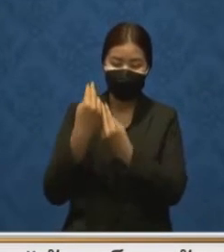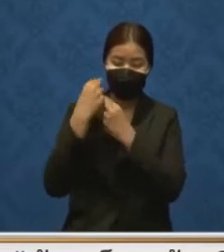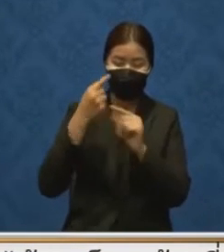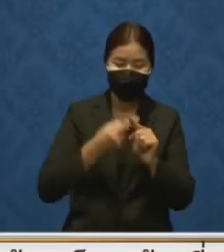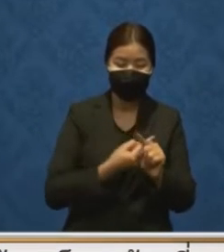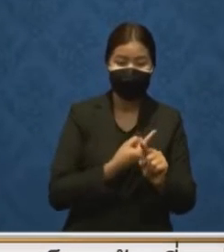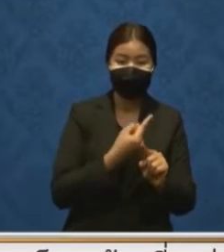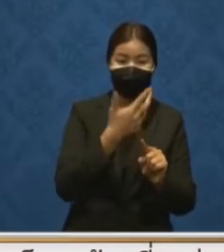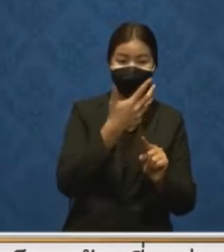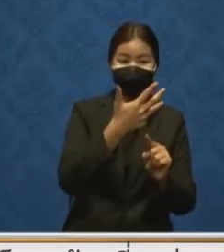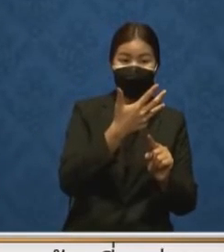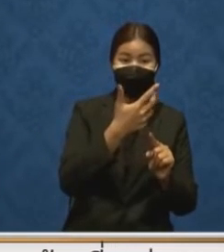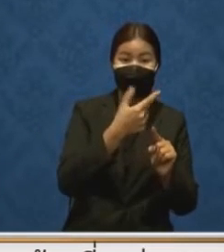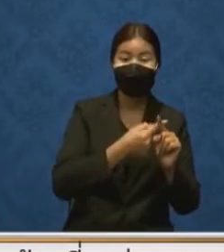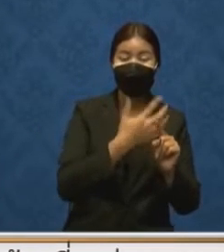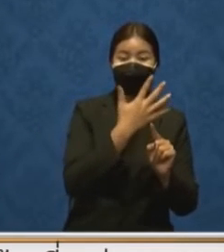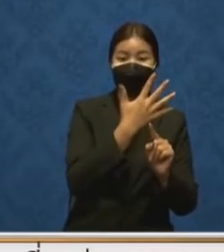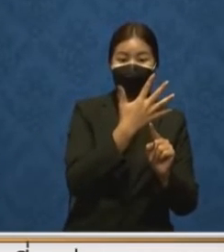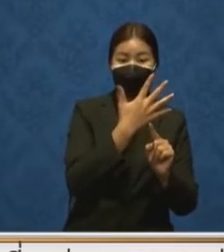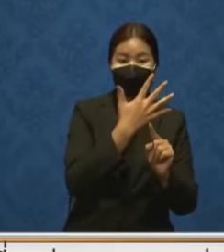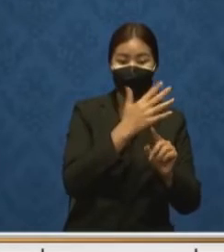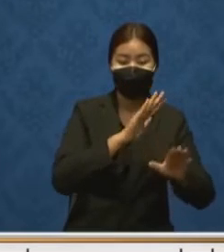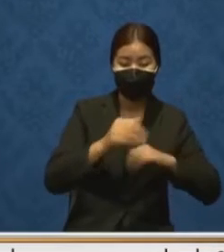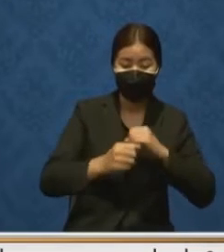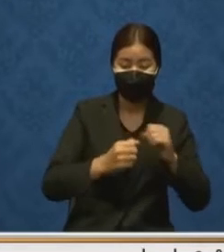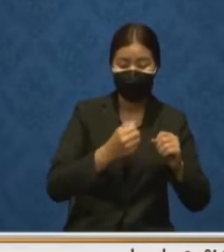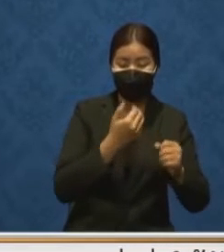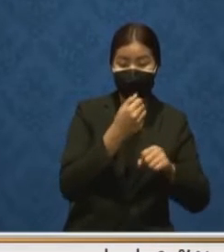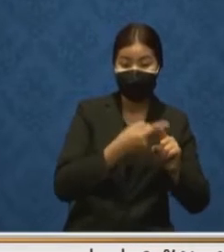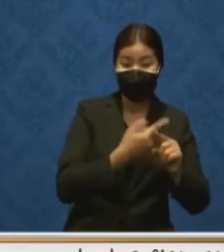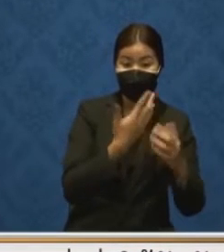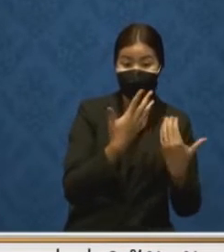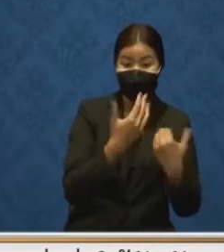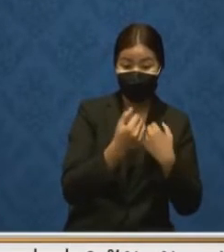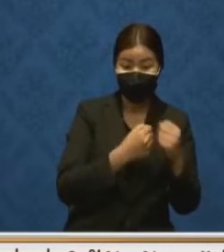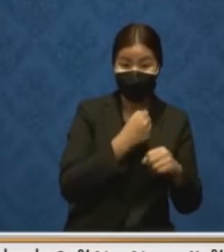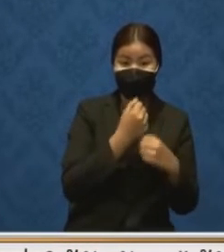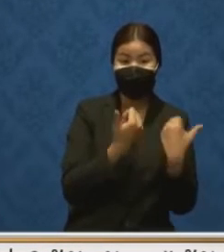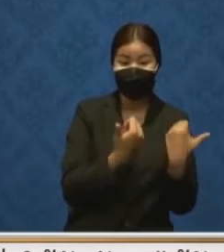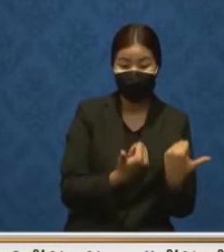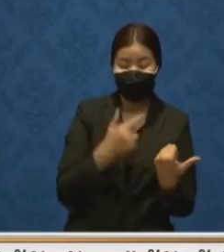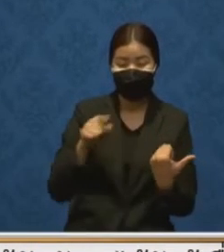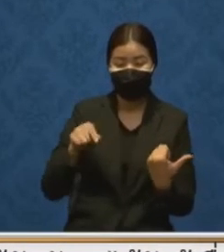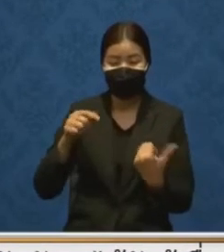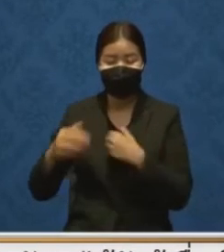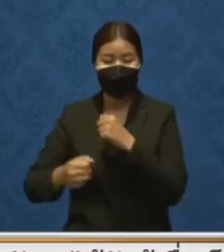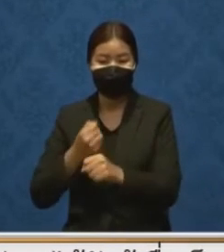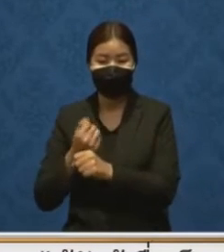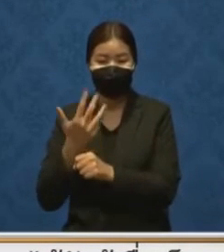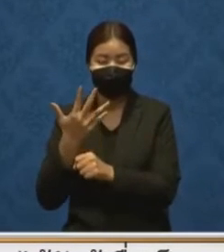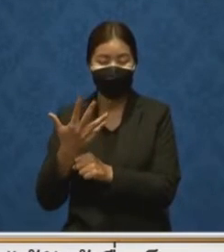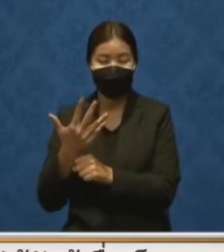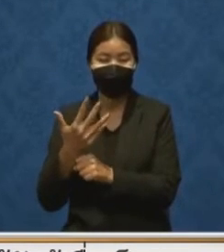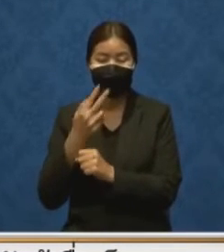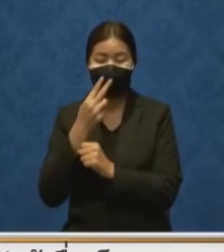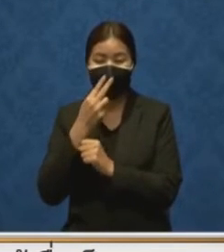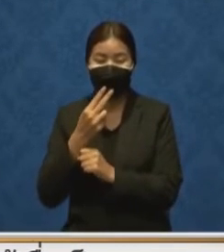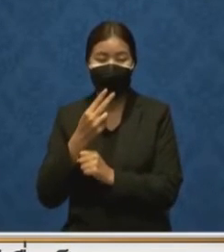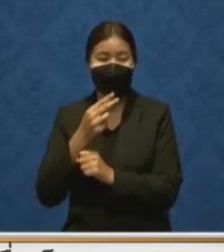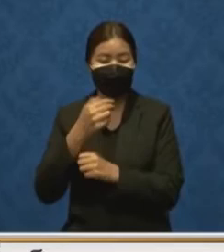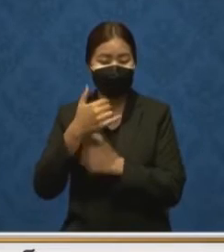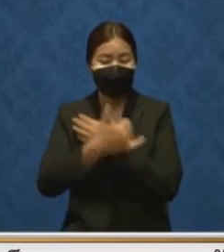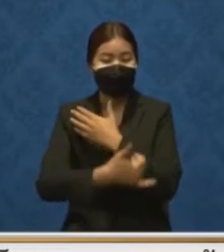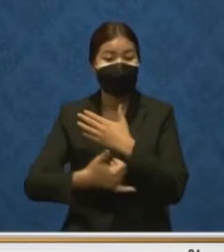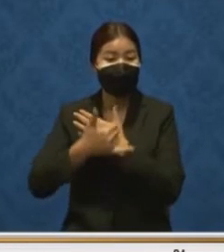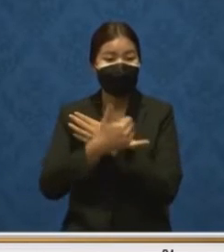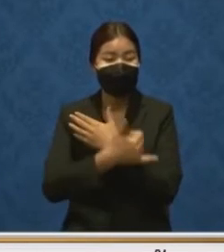ปีนี้เปรีบเทียบกับปีที่แล้วในช่งเวลาเดียวกันจะเหนวาราคาน้ำมันดูใบเฉลี่ย เพิมขึน